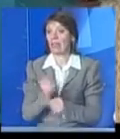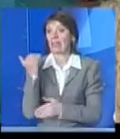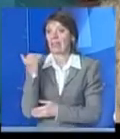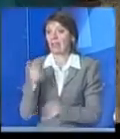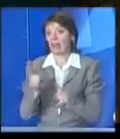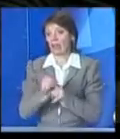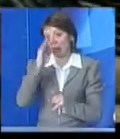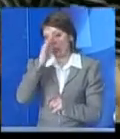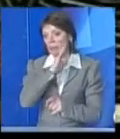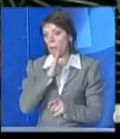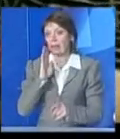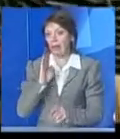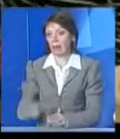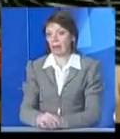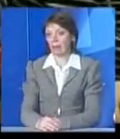і з батьками.